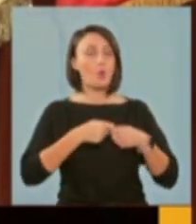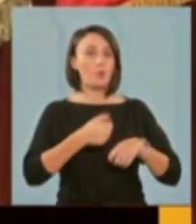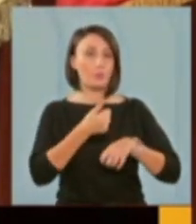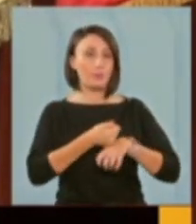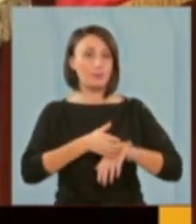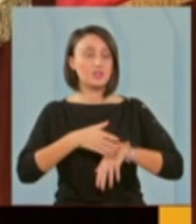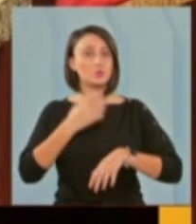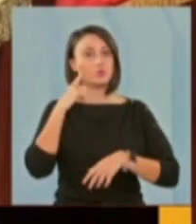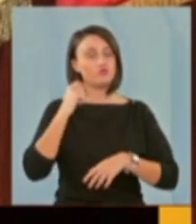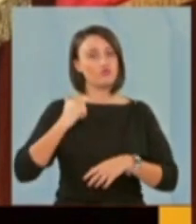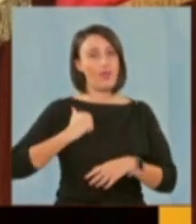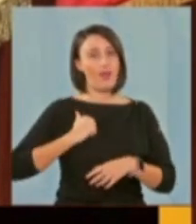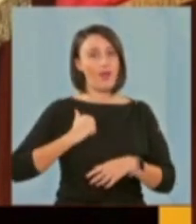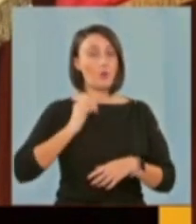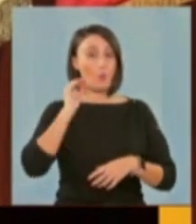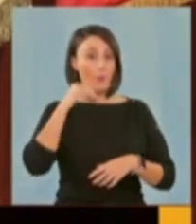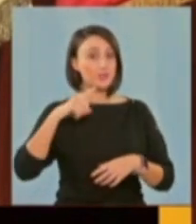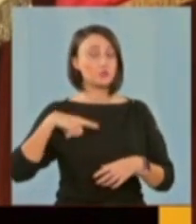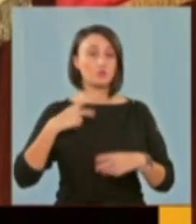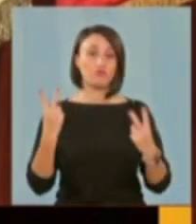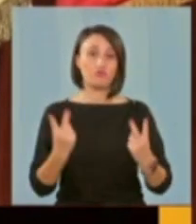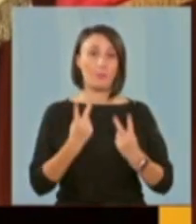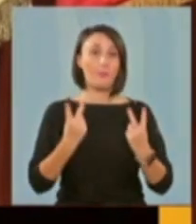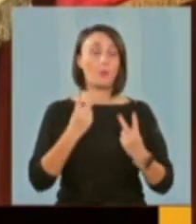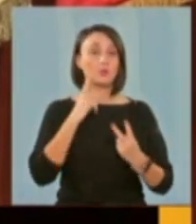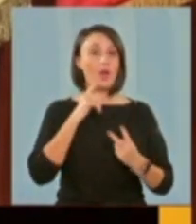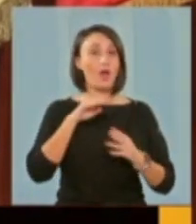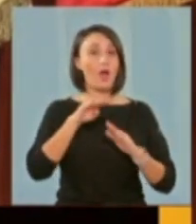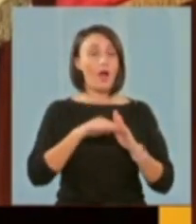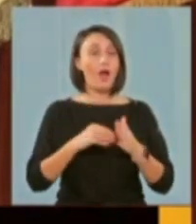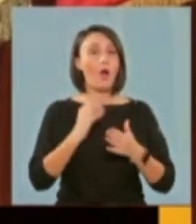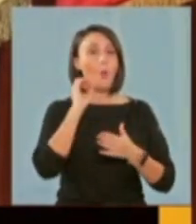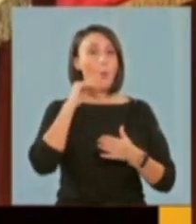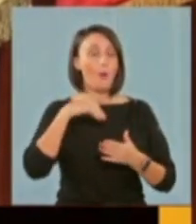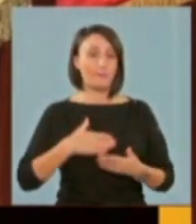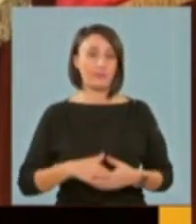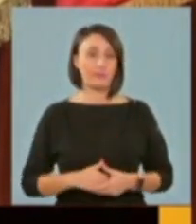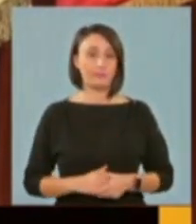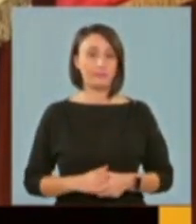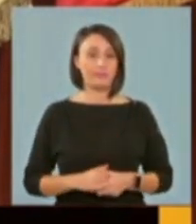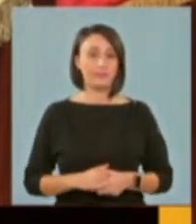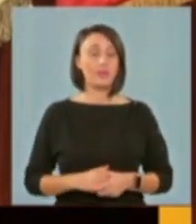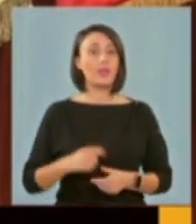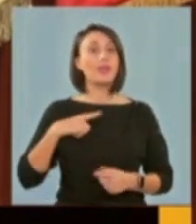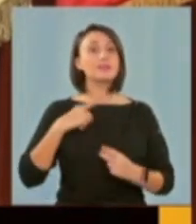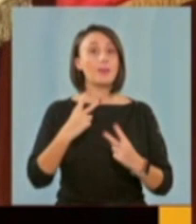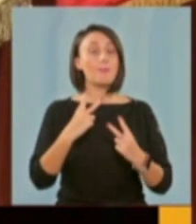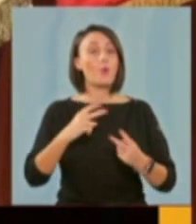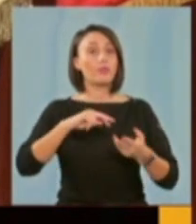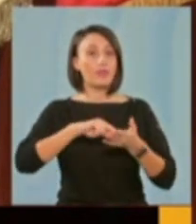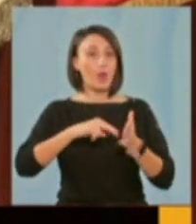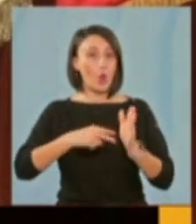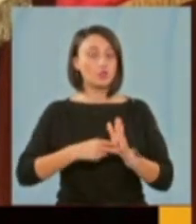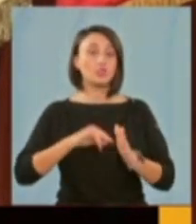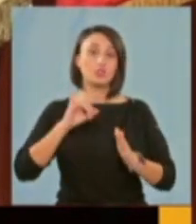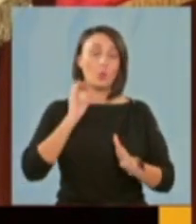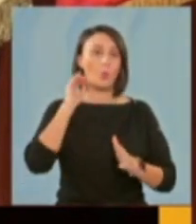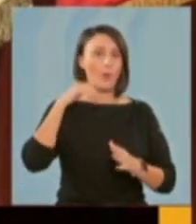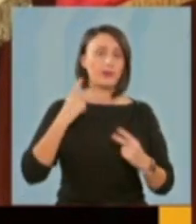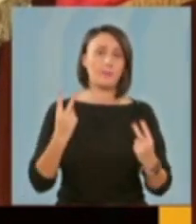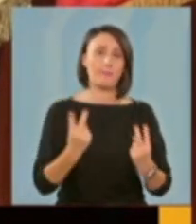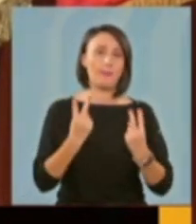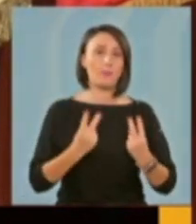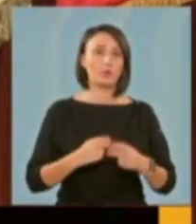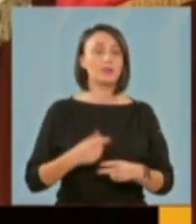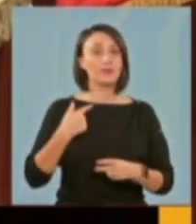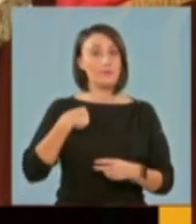domnul general, oamenii sunt cel mai important capital. Este importantă tehnologia, dar oamenii în primul